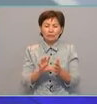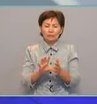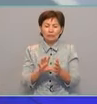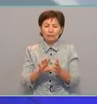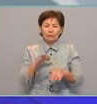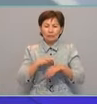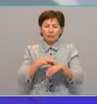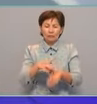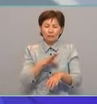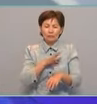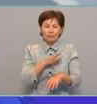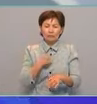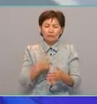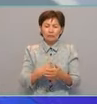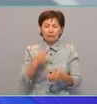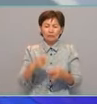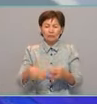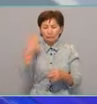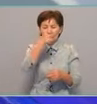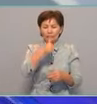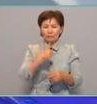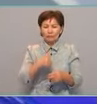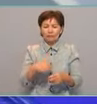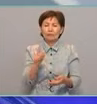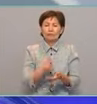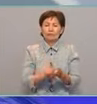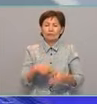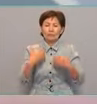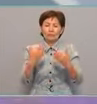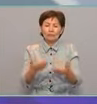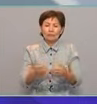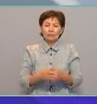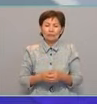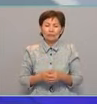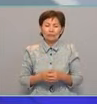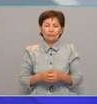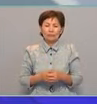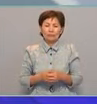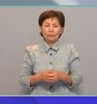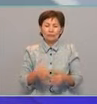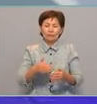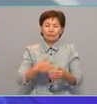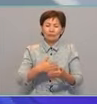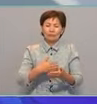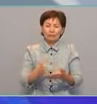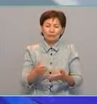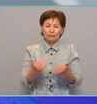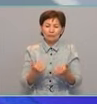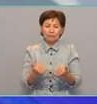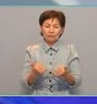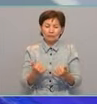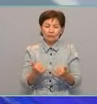берілу керек тапсырысқа, бірақ қазан айында тапсырысқа береміз деп мердігер мекеме айтып отыр. Одан бөлек бүгінгі таңда ауыз